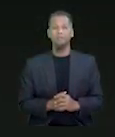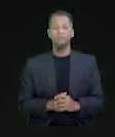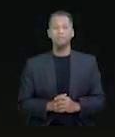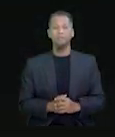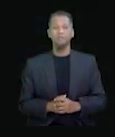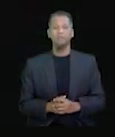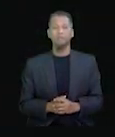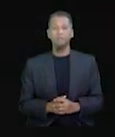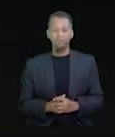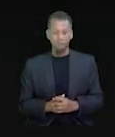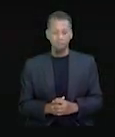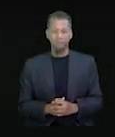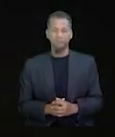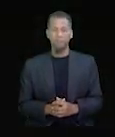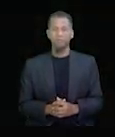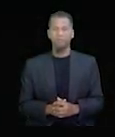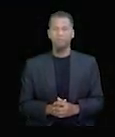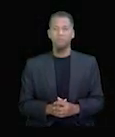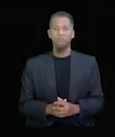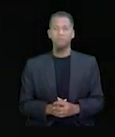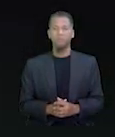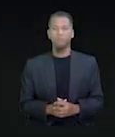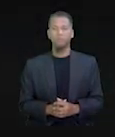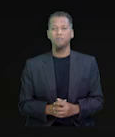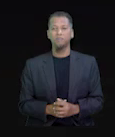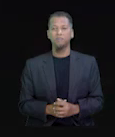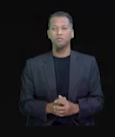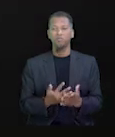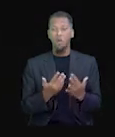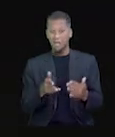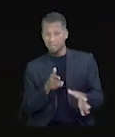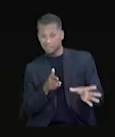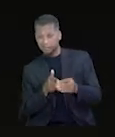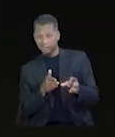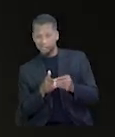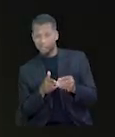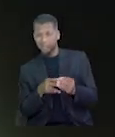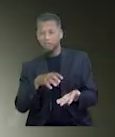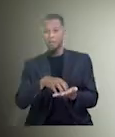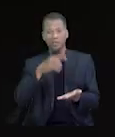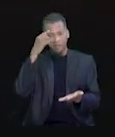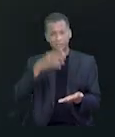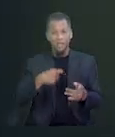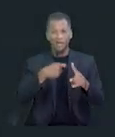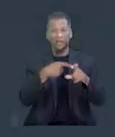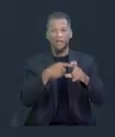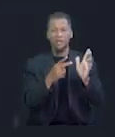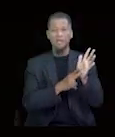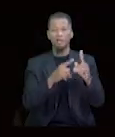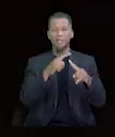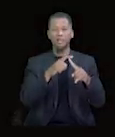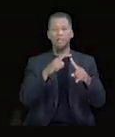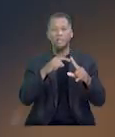Negara berduka di RT 2 RW 5. Video amatir merekam banjir bandang menerjang desa Kertanegara dan desa Mergasana, Purbalingga,